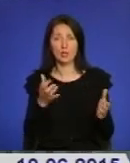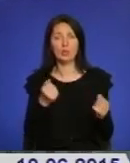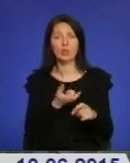до рішення міжвідомчої комісії з питань розгляду матеріалів про визнання учасників бойових дій,